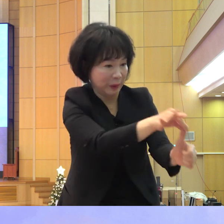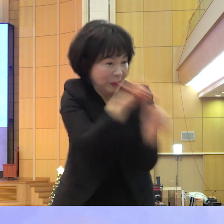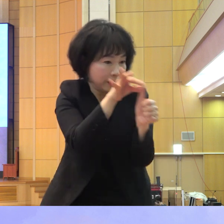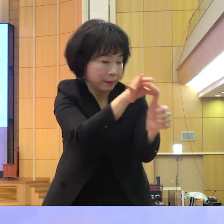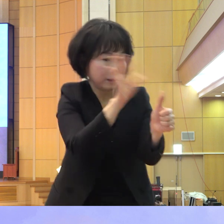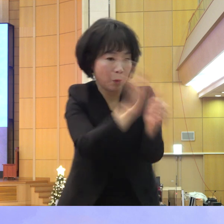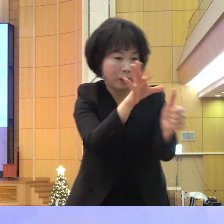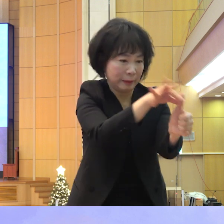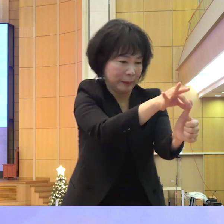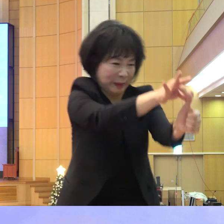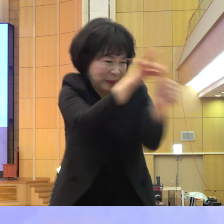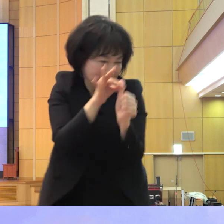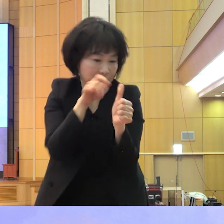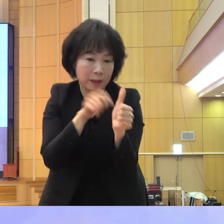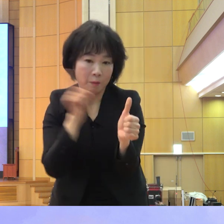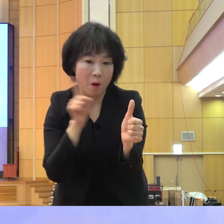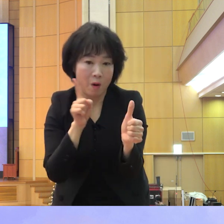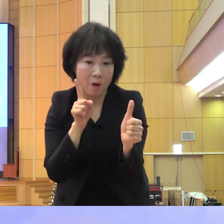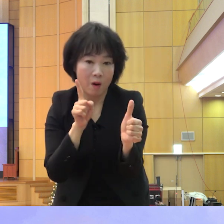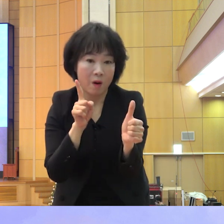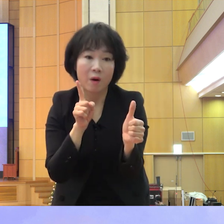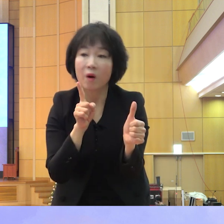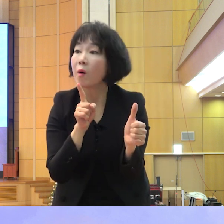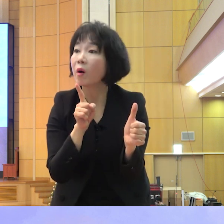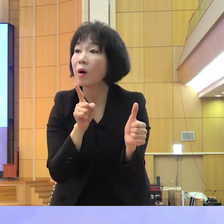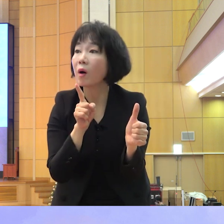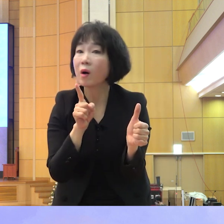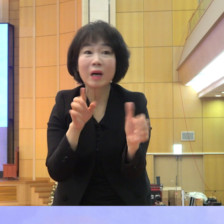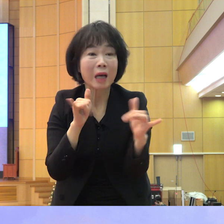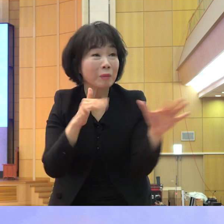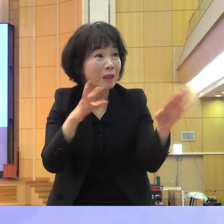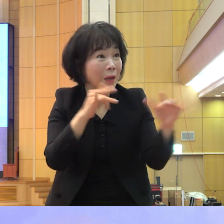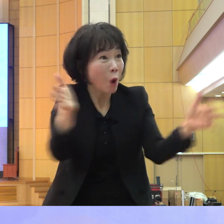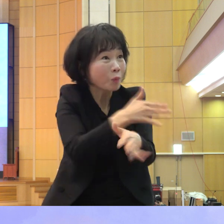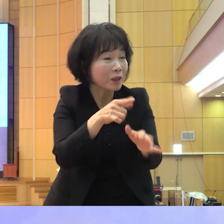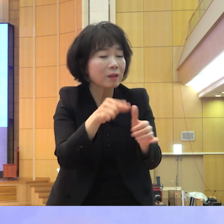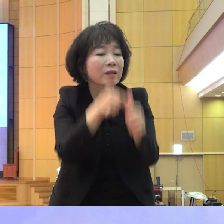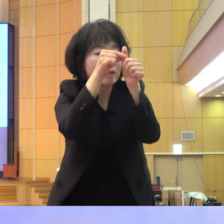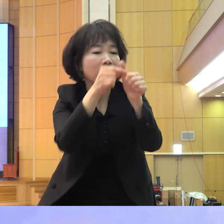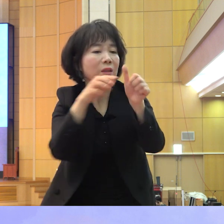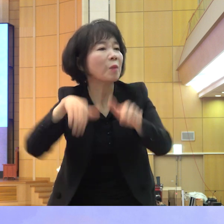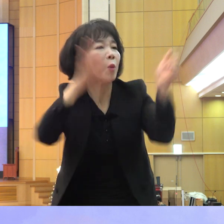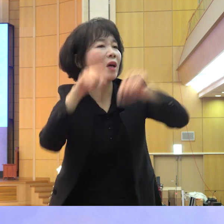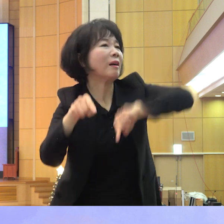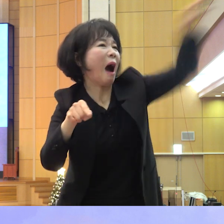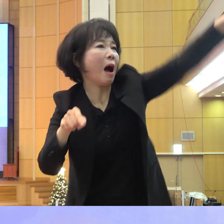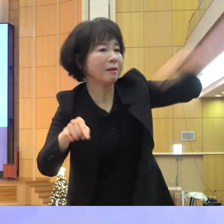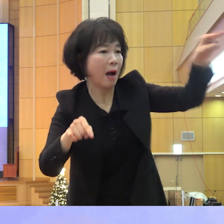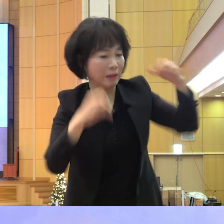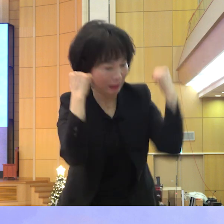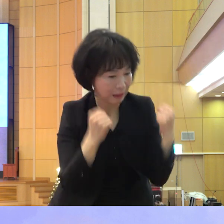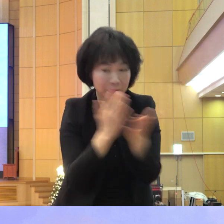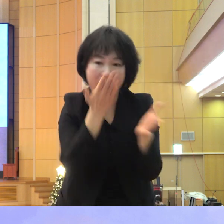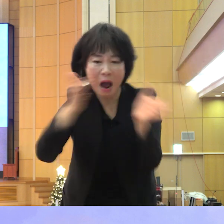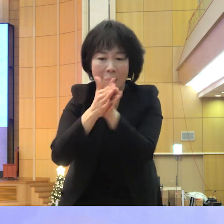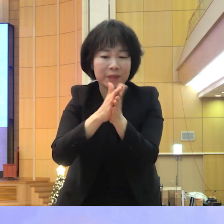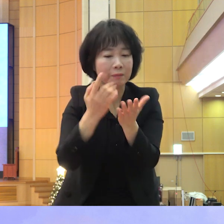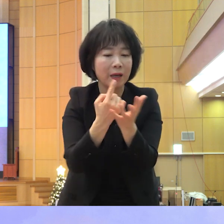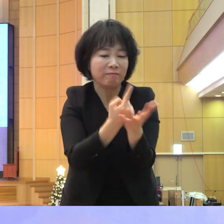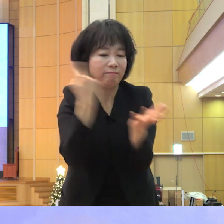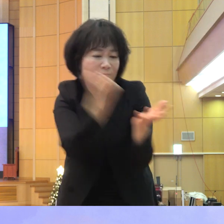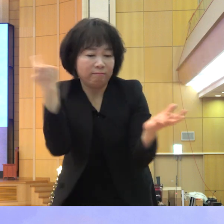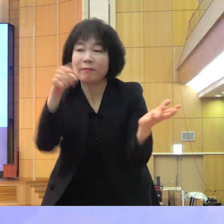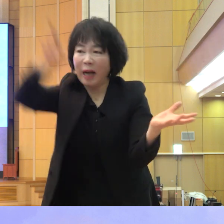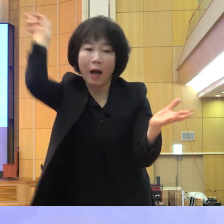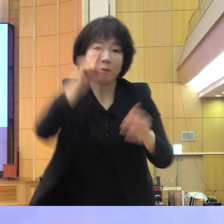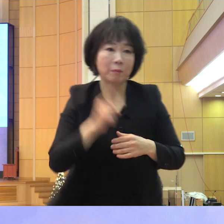쏙 뽑아가지고 아무도 사람들이 살지 않는 소위 황무지 같은 땅이지만